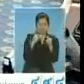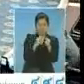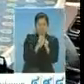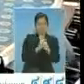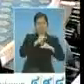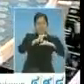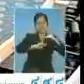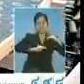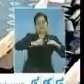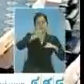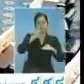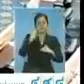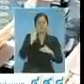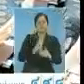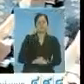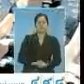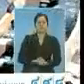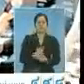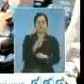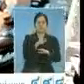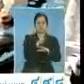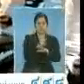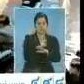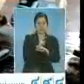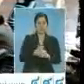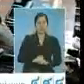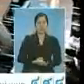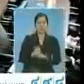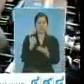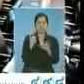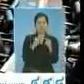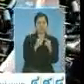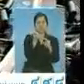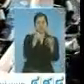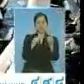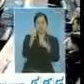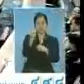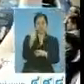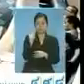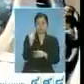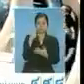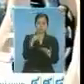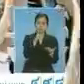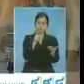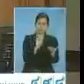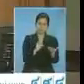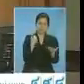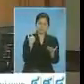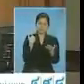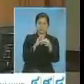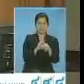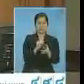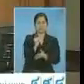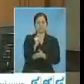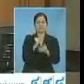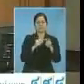ไปค่ะท่านประธานสภาที่เคารพคะดังมีหลายท่านนะคะที่มีข้อสงสัยว่าทำไมรั